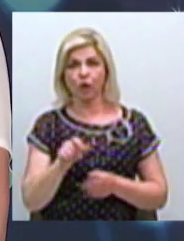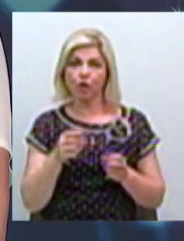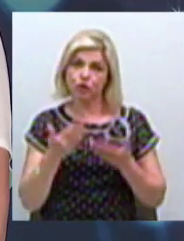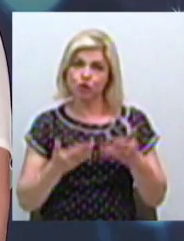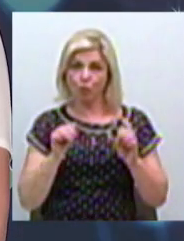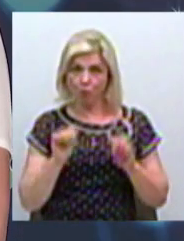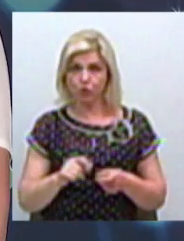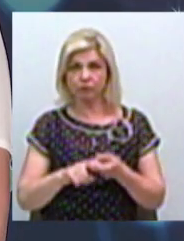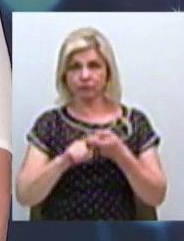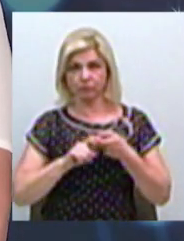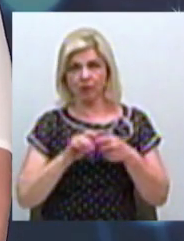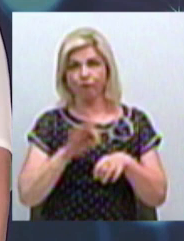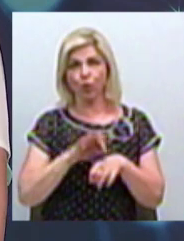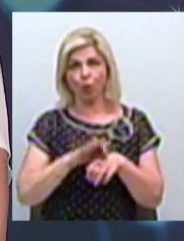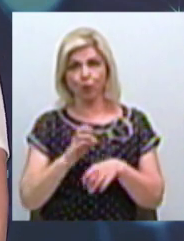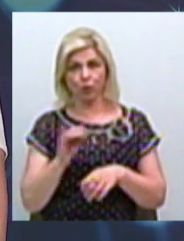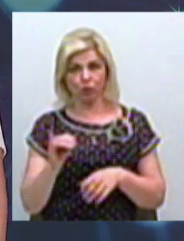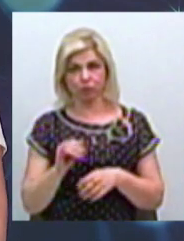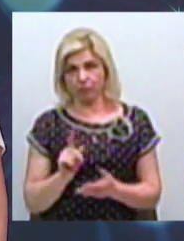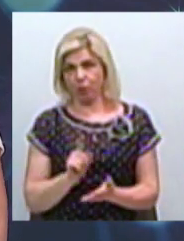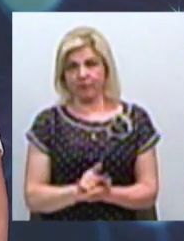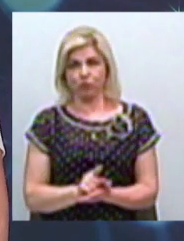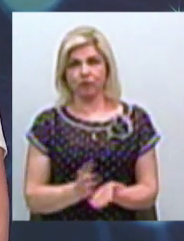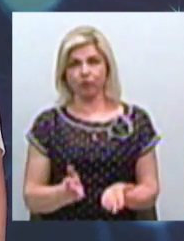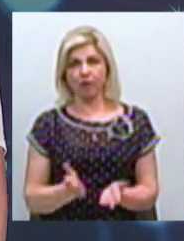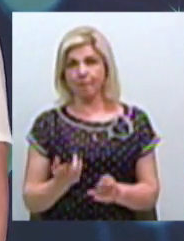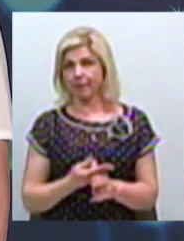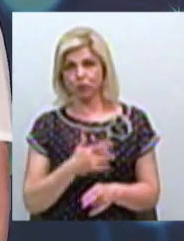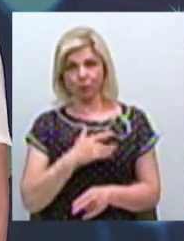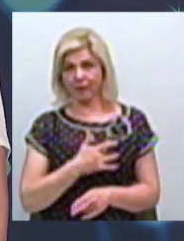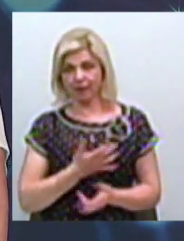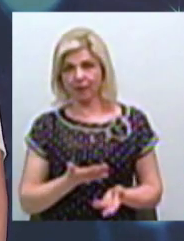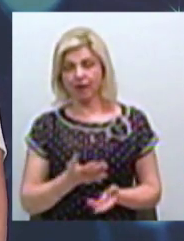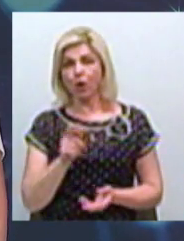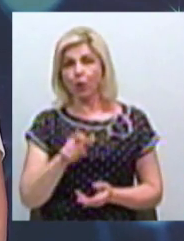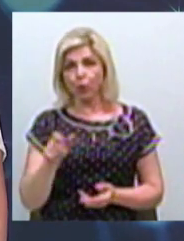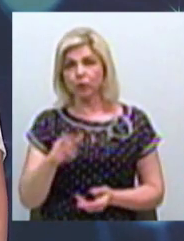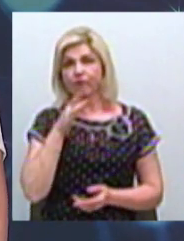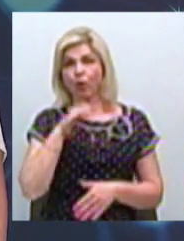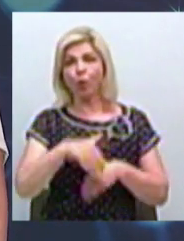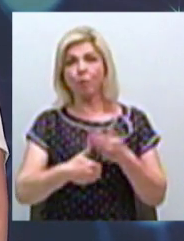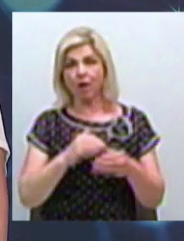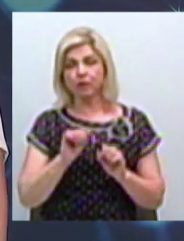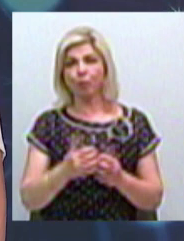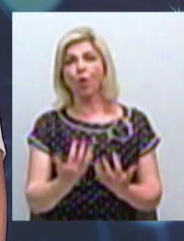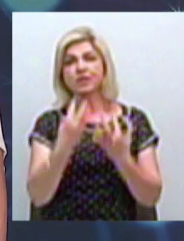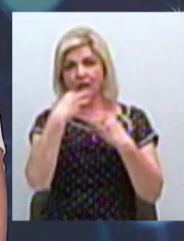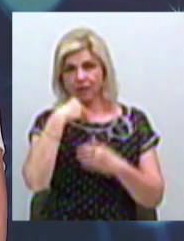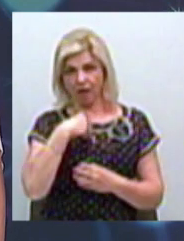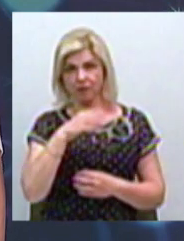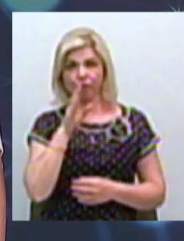якоюсь хворобою? Несумнінно. Люди при купанні можуть заглатувати воду.